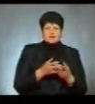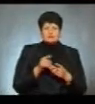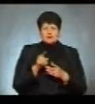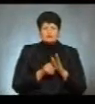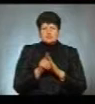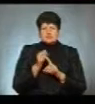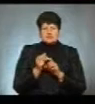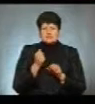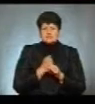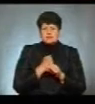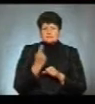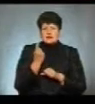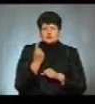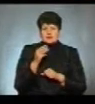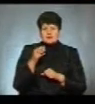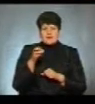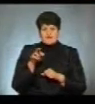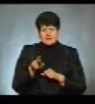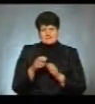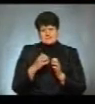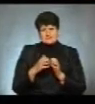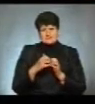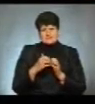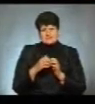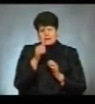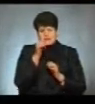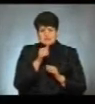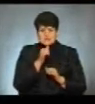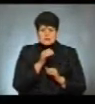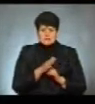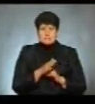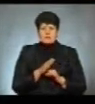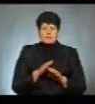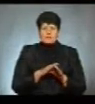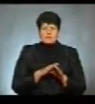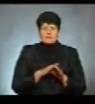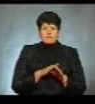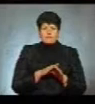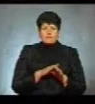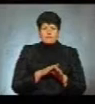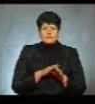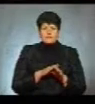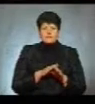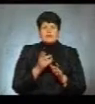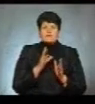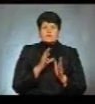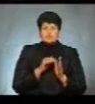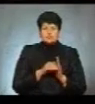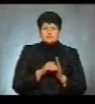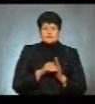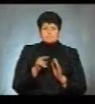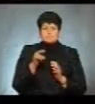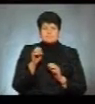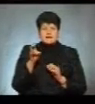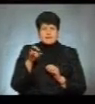з 1 травня, ну, з середи цього місяця, в повністю в цьому складі, де включена, як ви кажете,